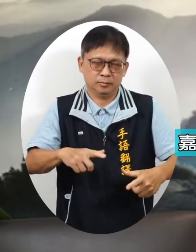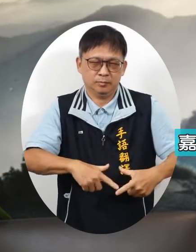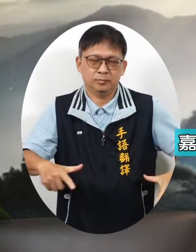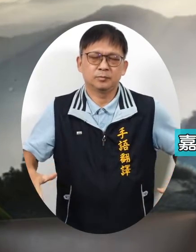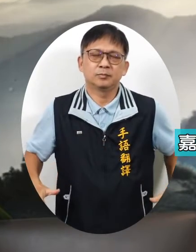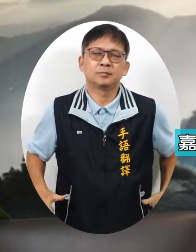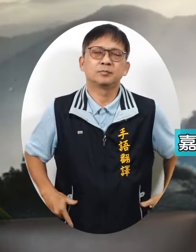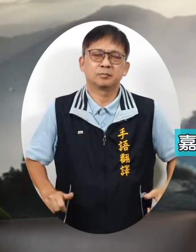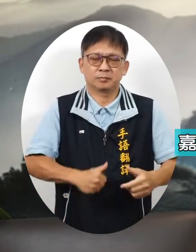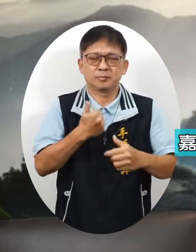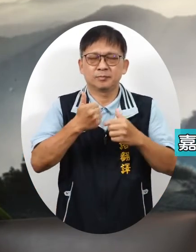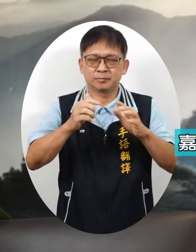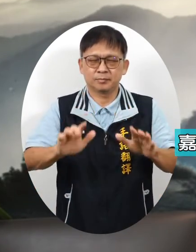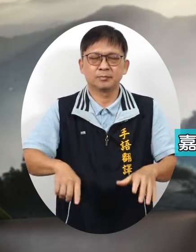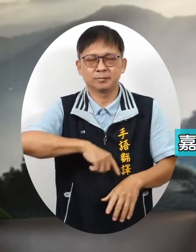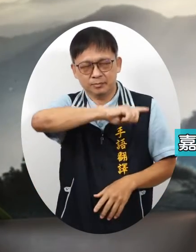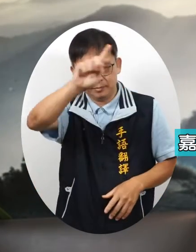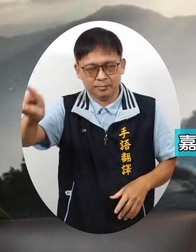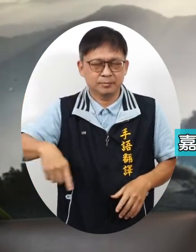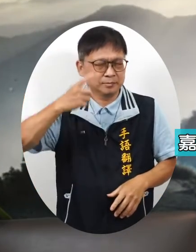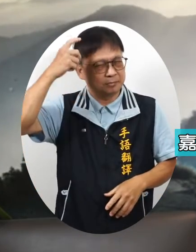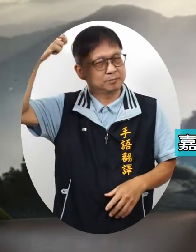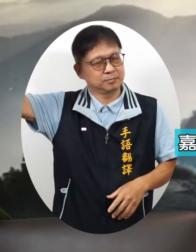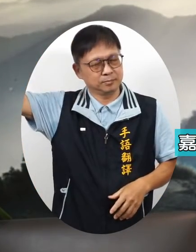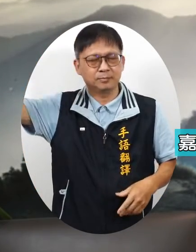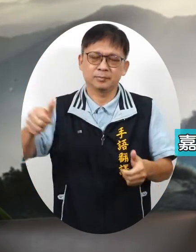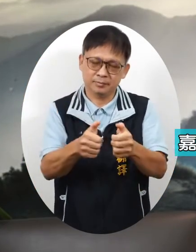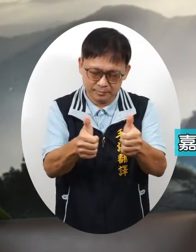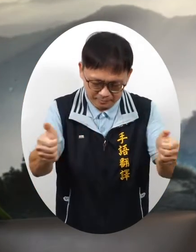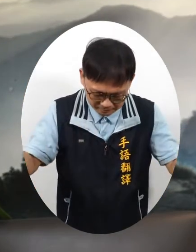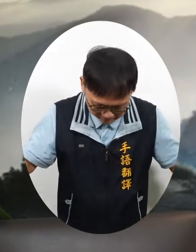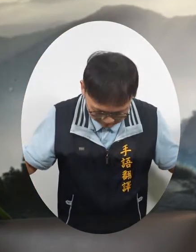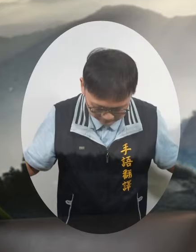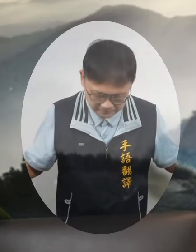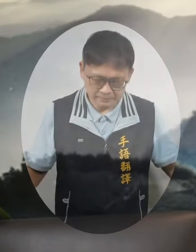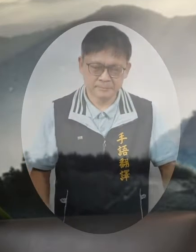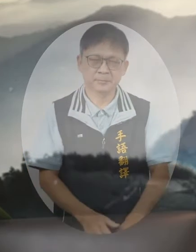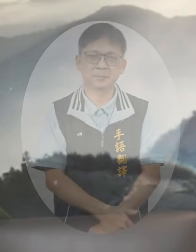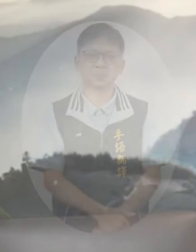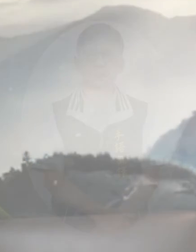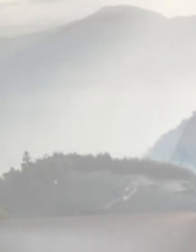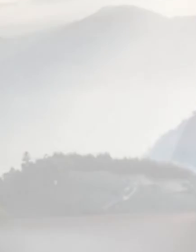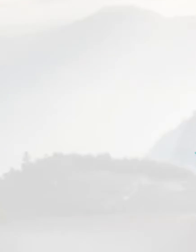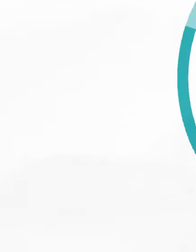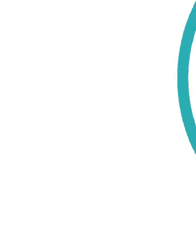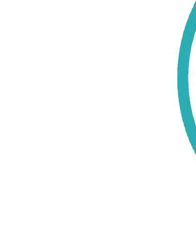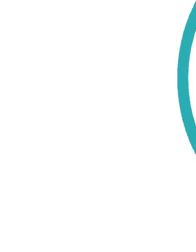祝福你们勇于实现自己的梦想。谢谢大家。